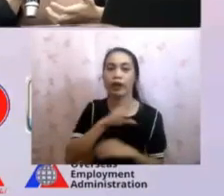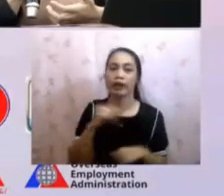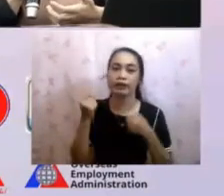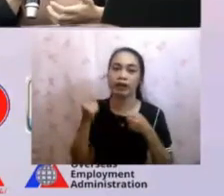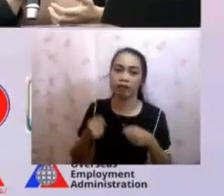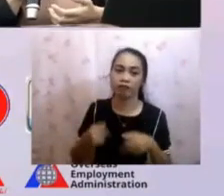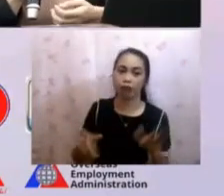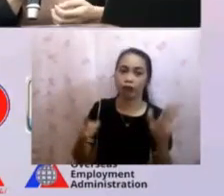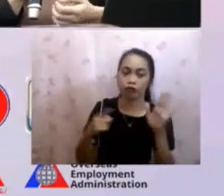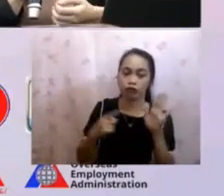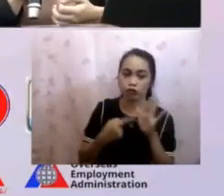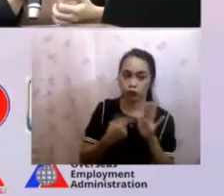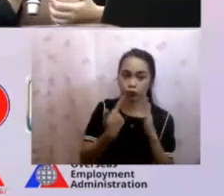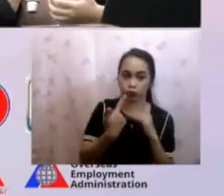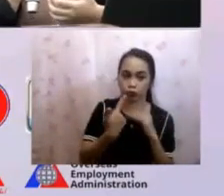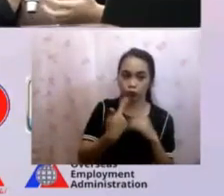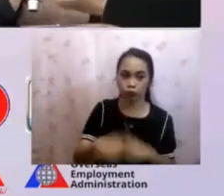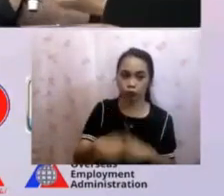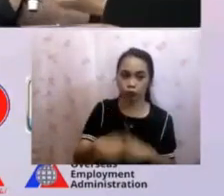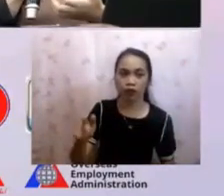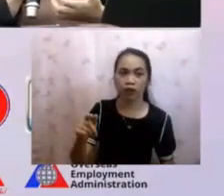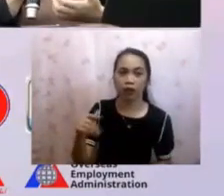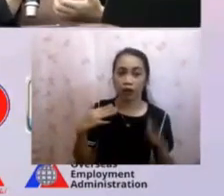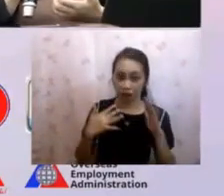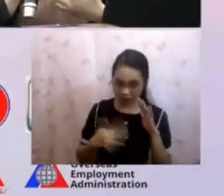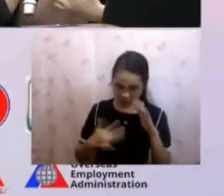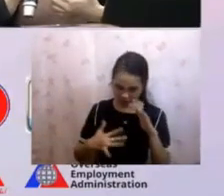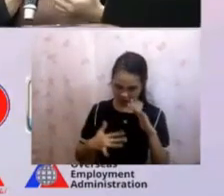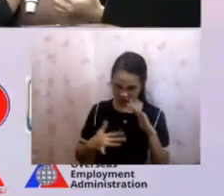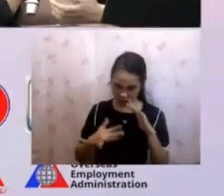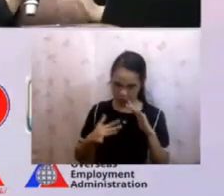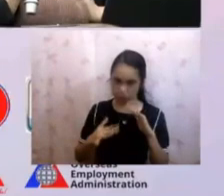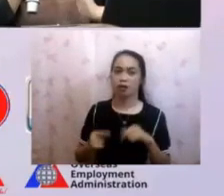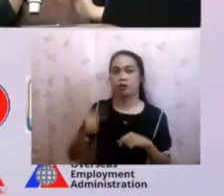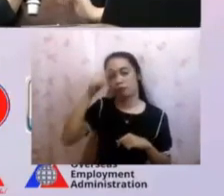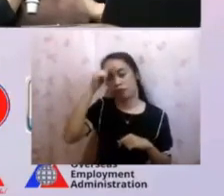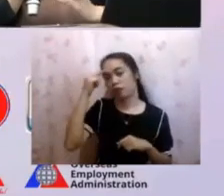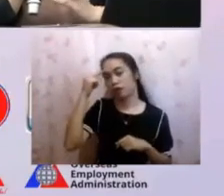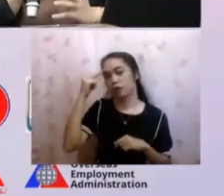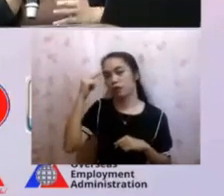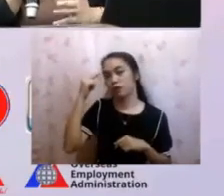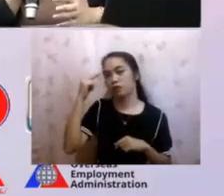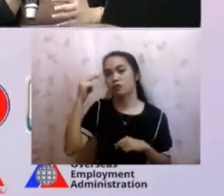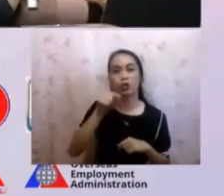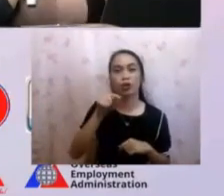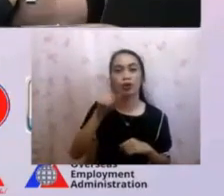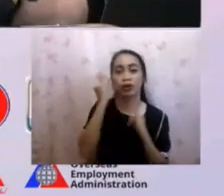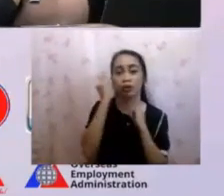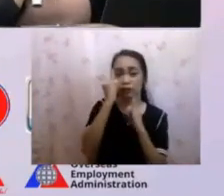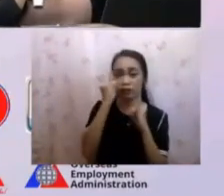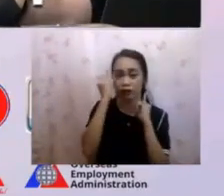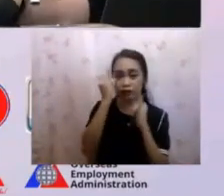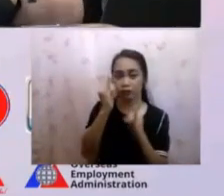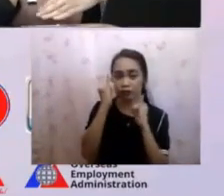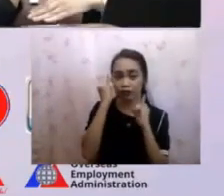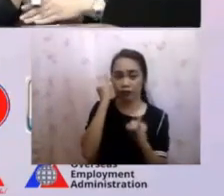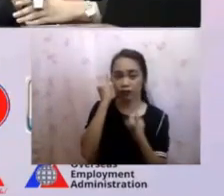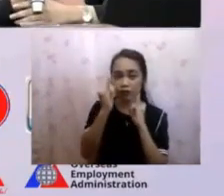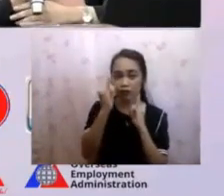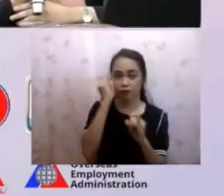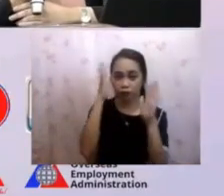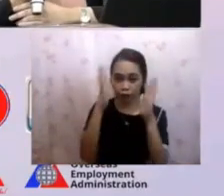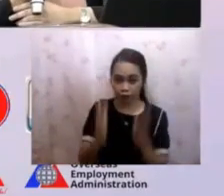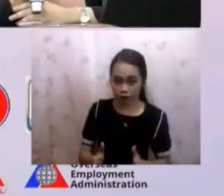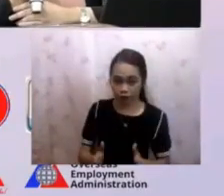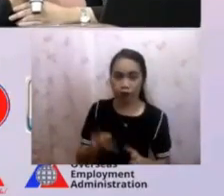interact sad ka, like if na i-share si kuan, i-share si interviewer, you nod, like be interactive bitaw.